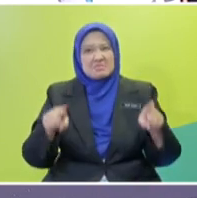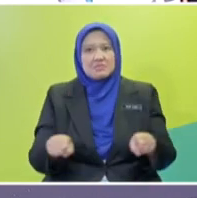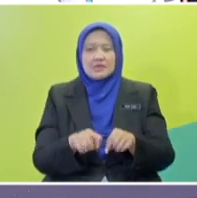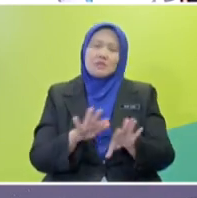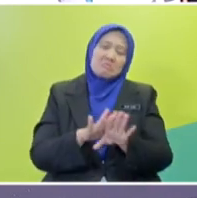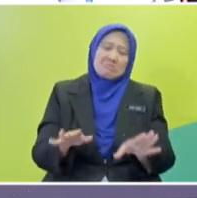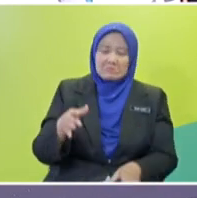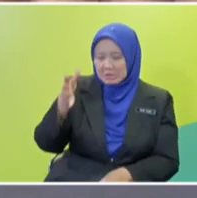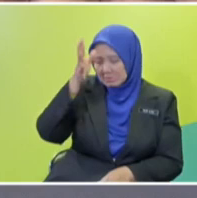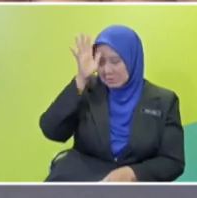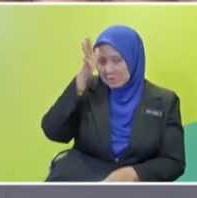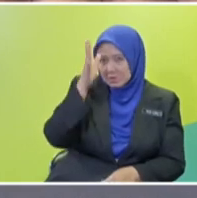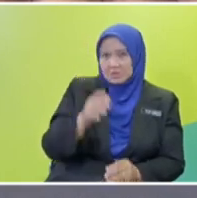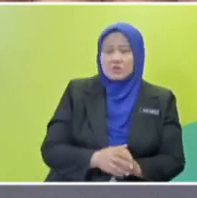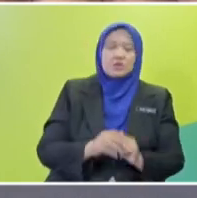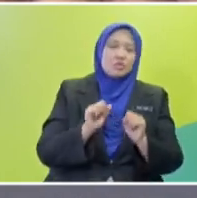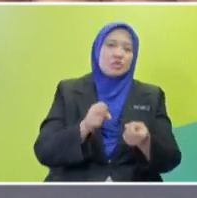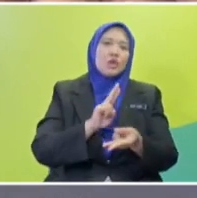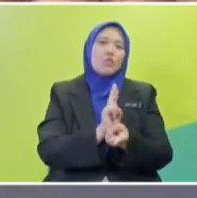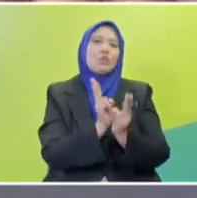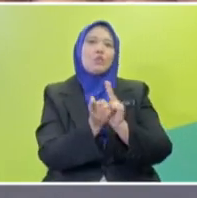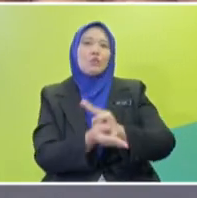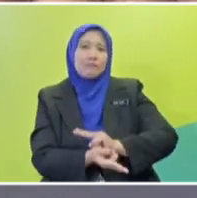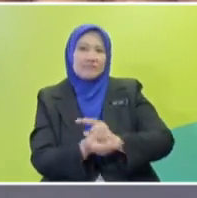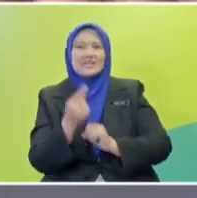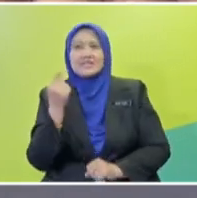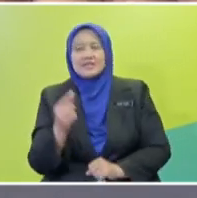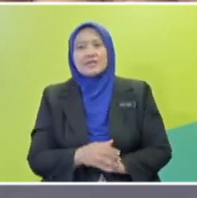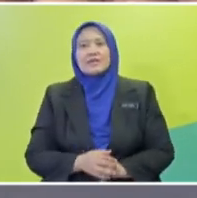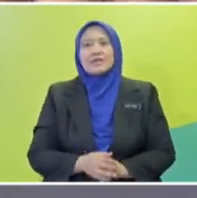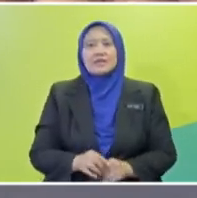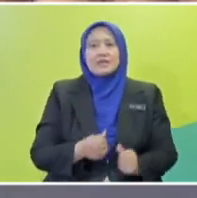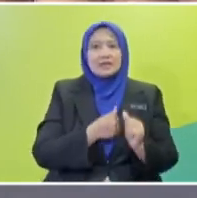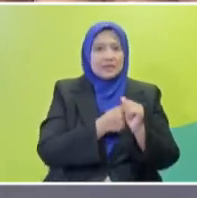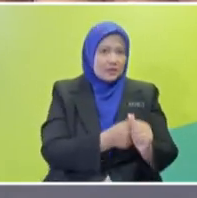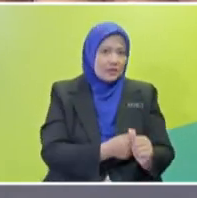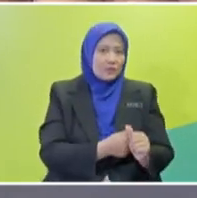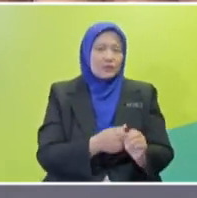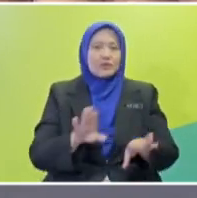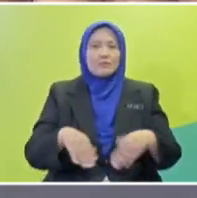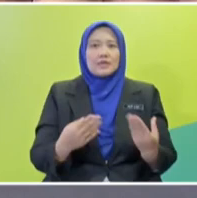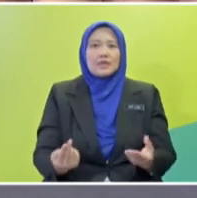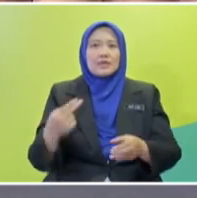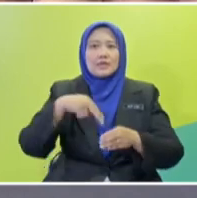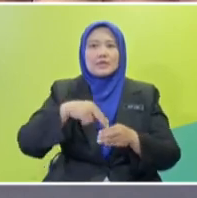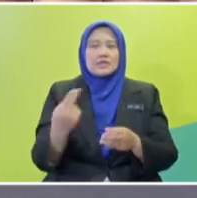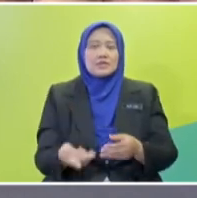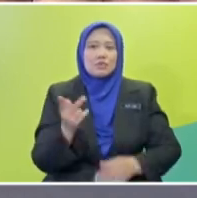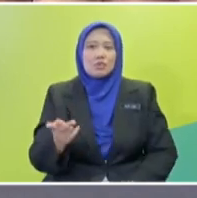sedikit nah dia bergantung pada kita dan bergantung pada hasil produk sesuai atau tidak